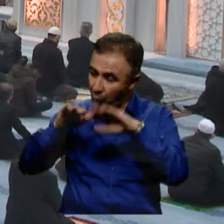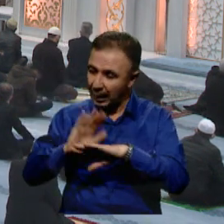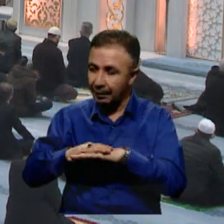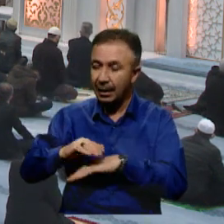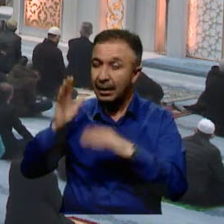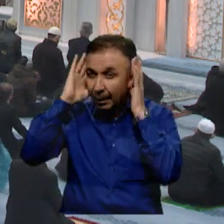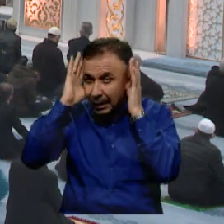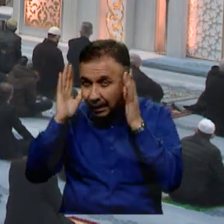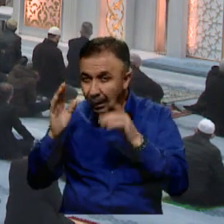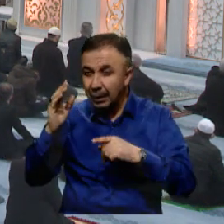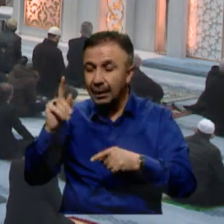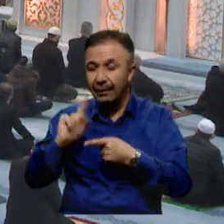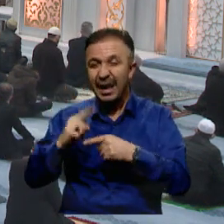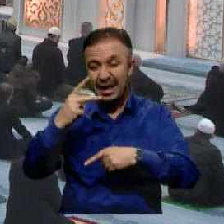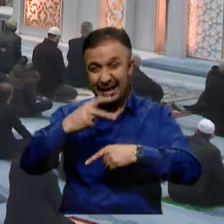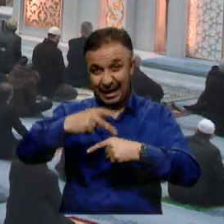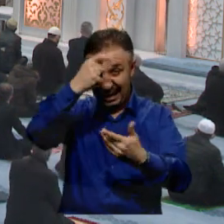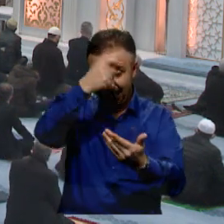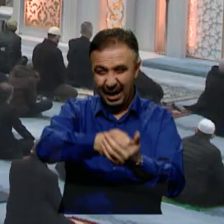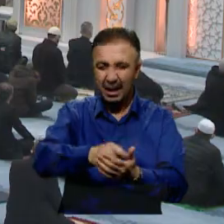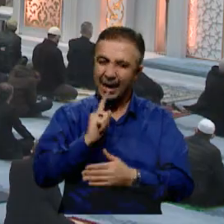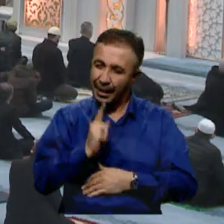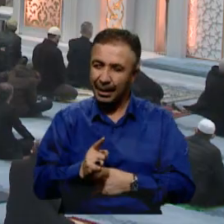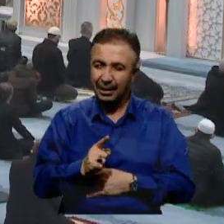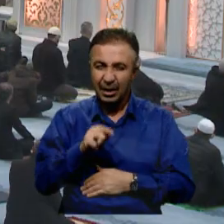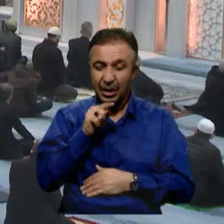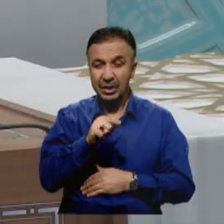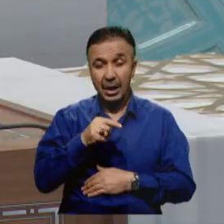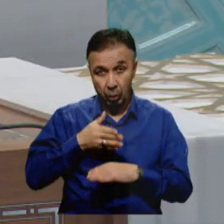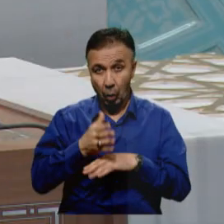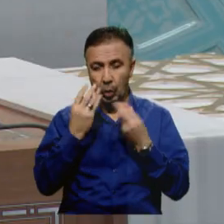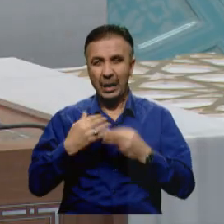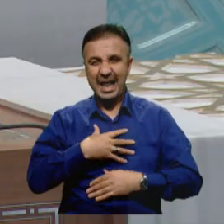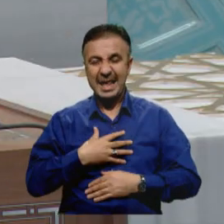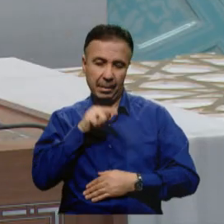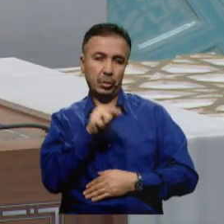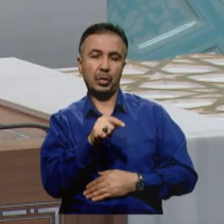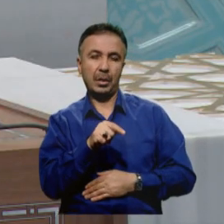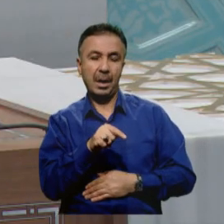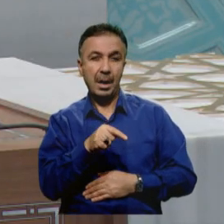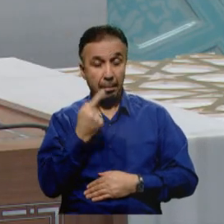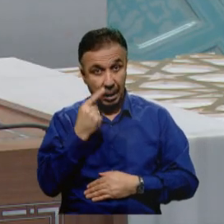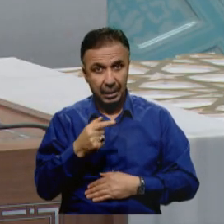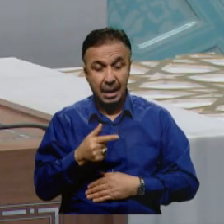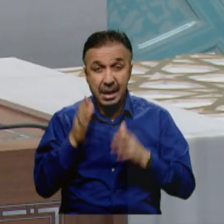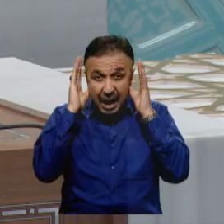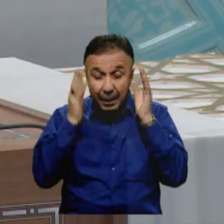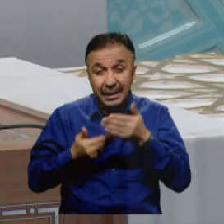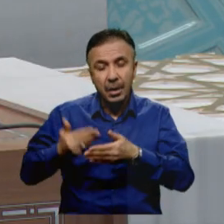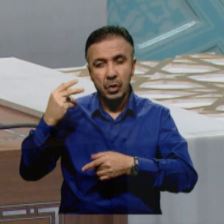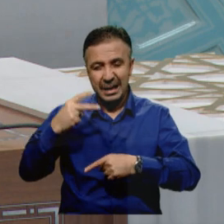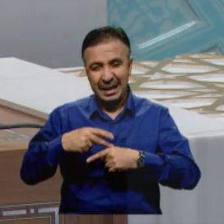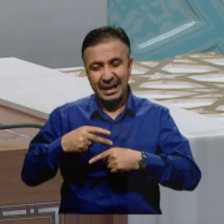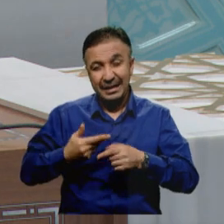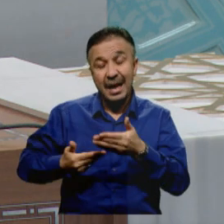ve zekat vermeleri emredildi. İşte doğru olan din budur. Bakın namazdan önce, zekattan önce